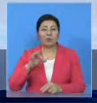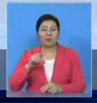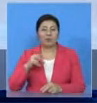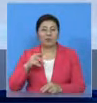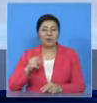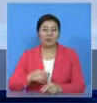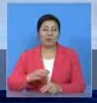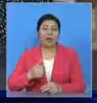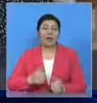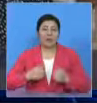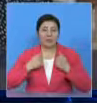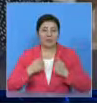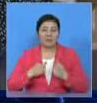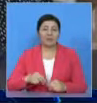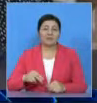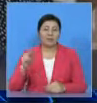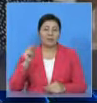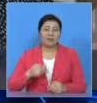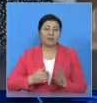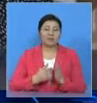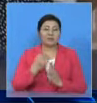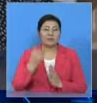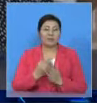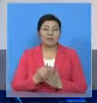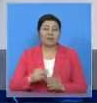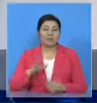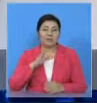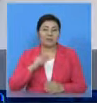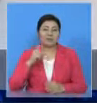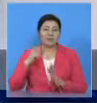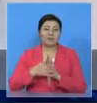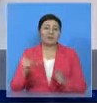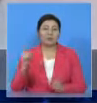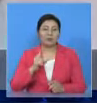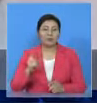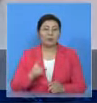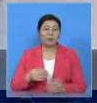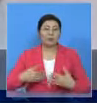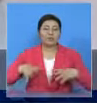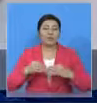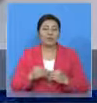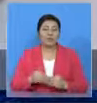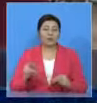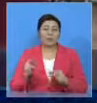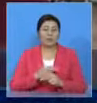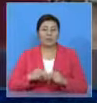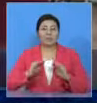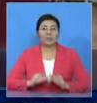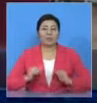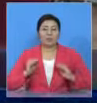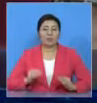медиаторы постарались учащимся старших классов на простом языке объяснить, что такое семья, ее роль, воспитание